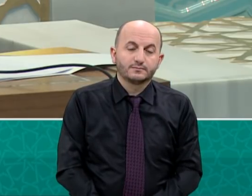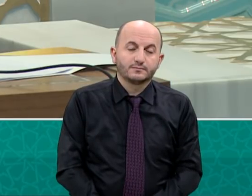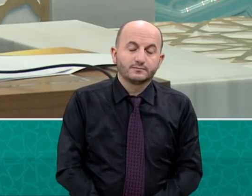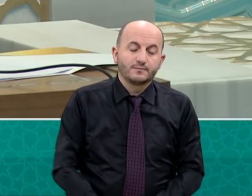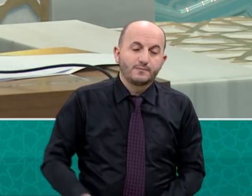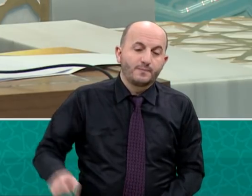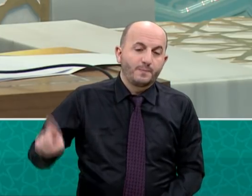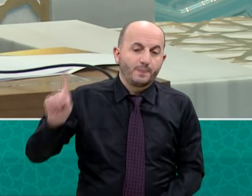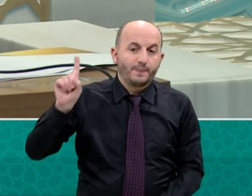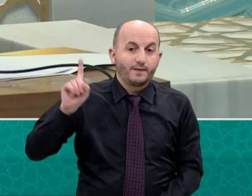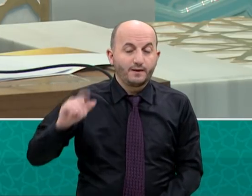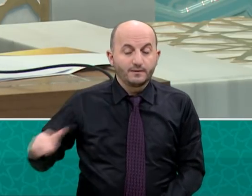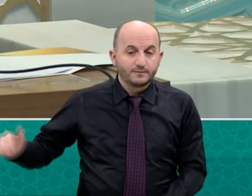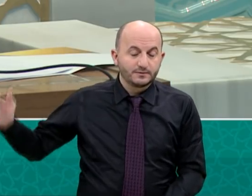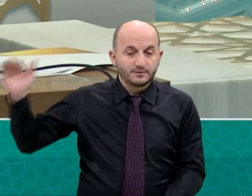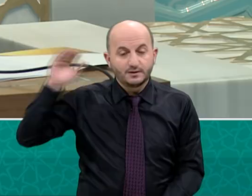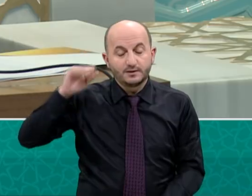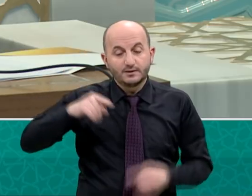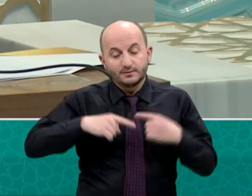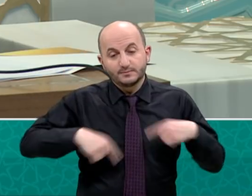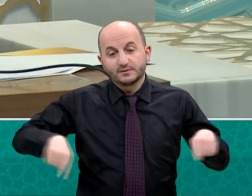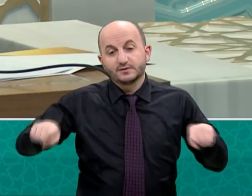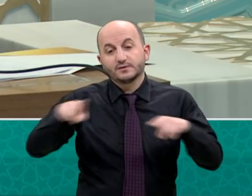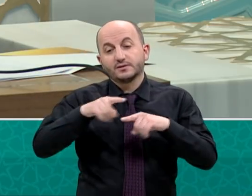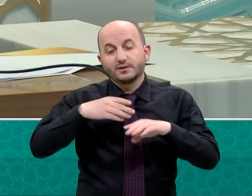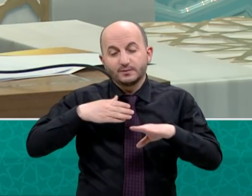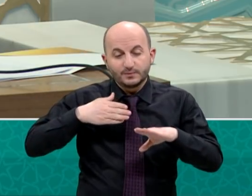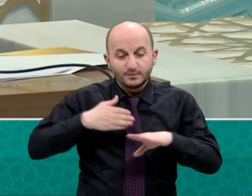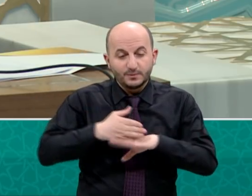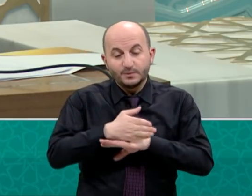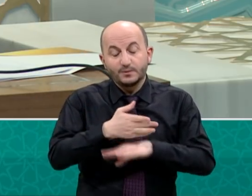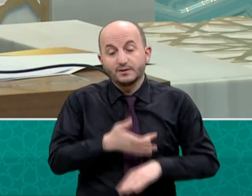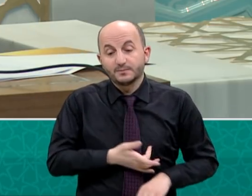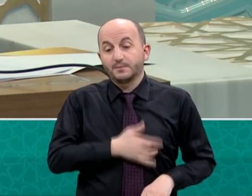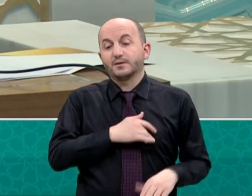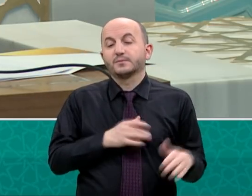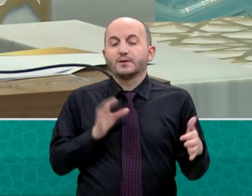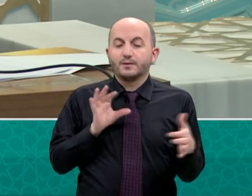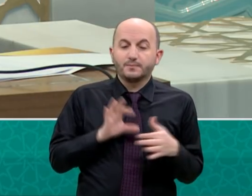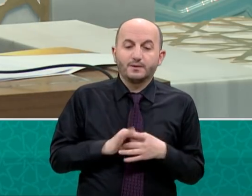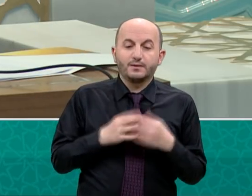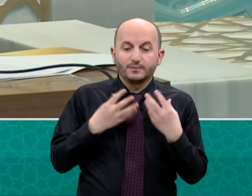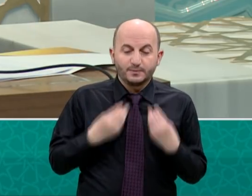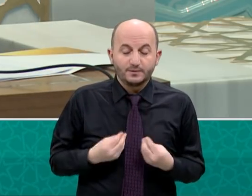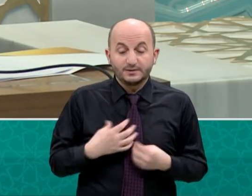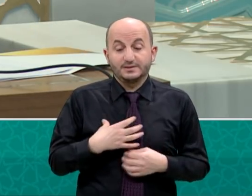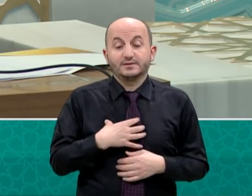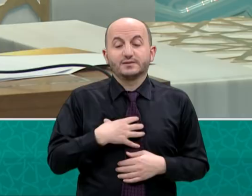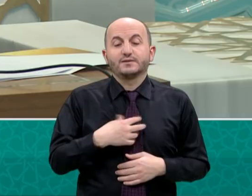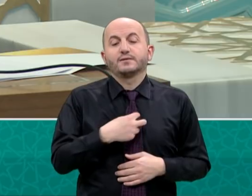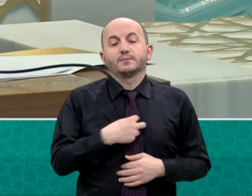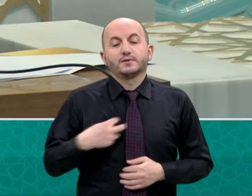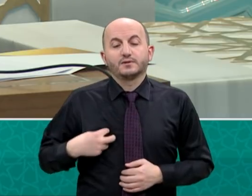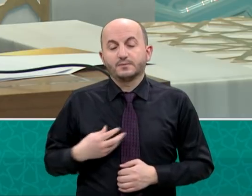Allah-u Teala bizi doğru imanımıza bağlı olarak kendisine ve peygamberlerine